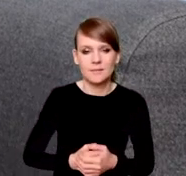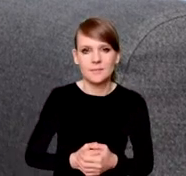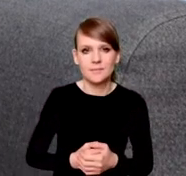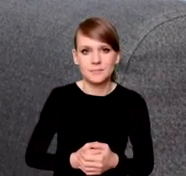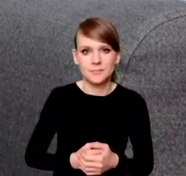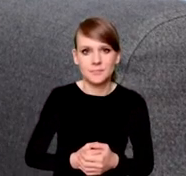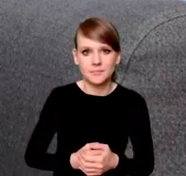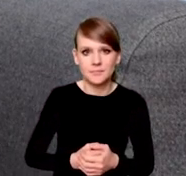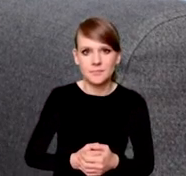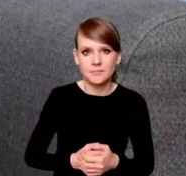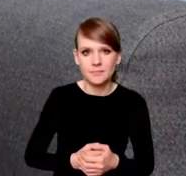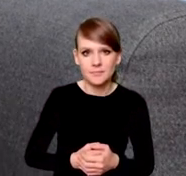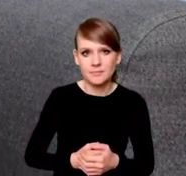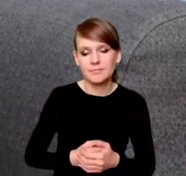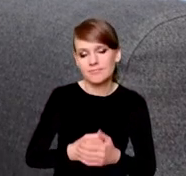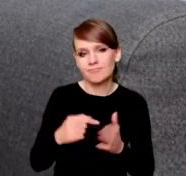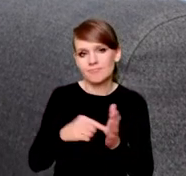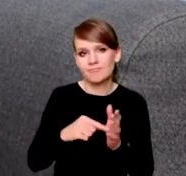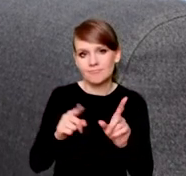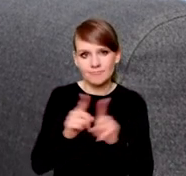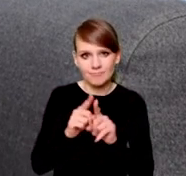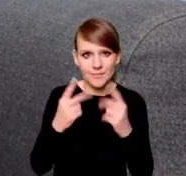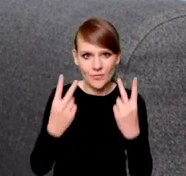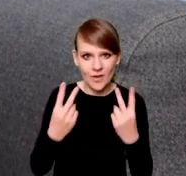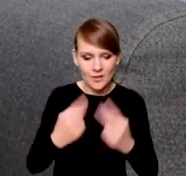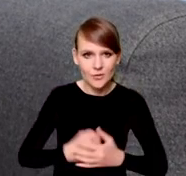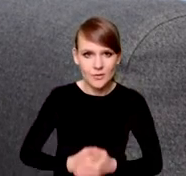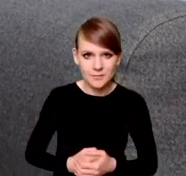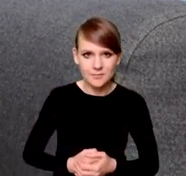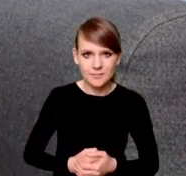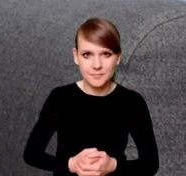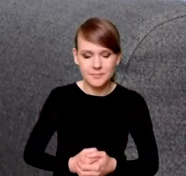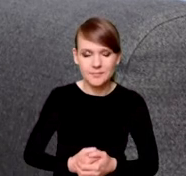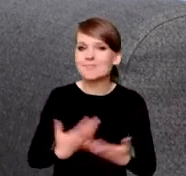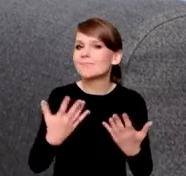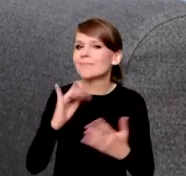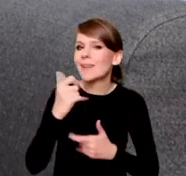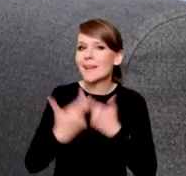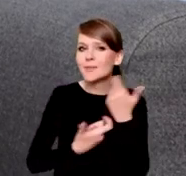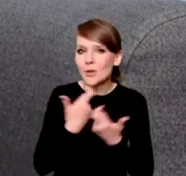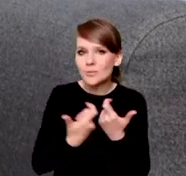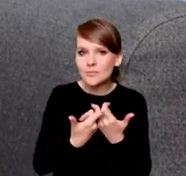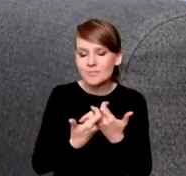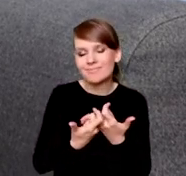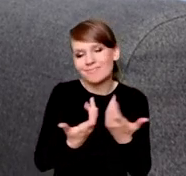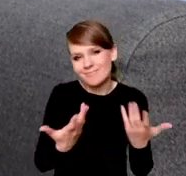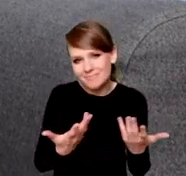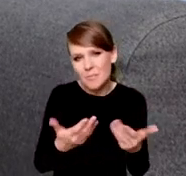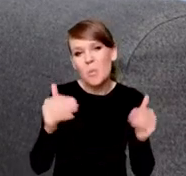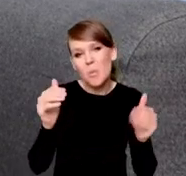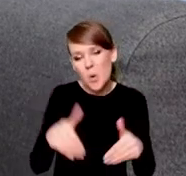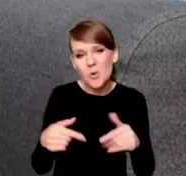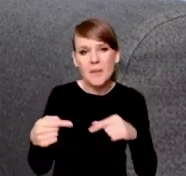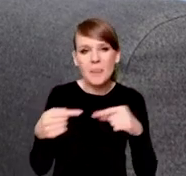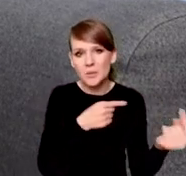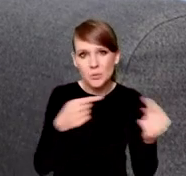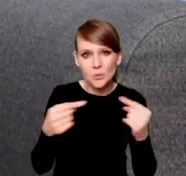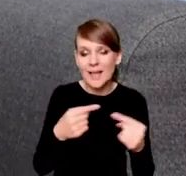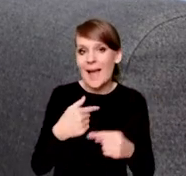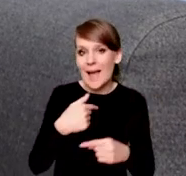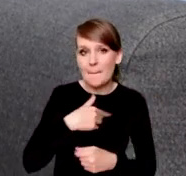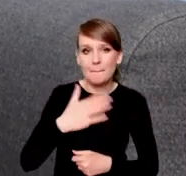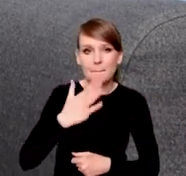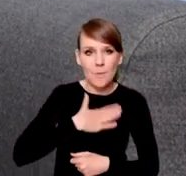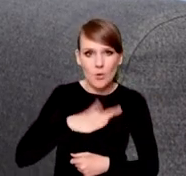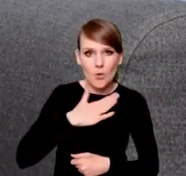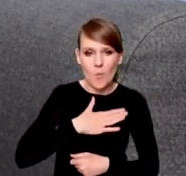zdecydowanie też. Jak to zrobić? No to pewnie można dyskutować. Mi się bardzo podoba w